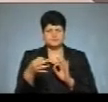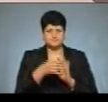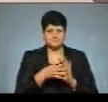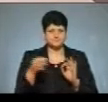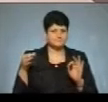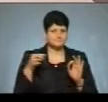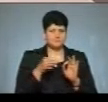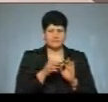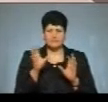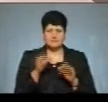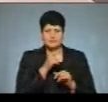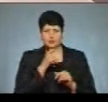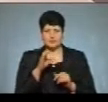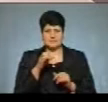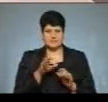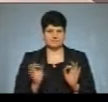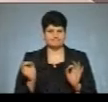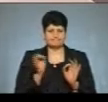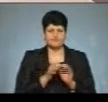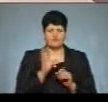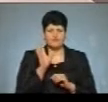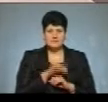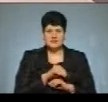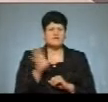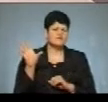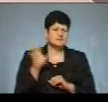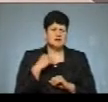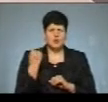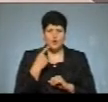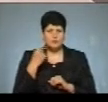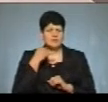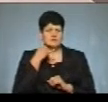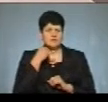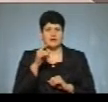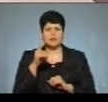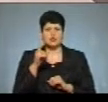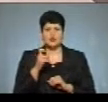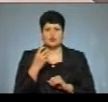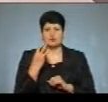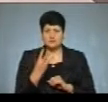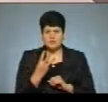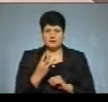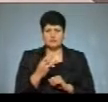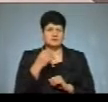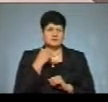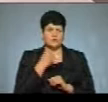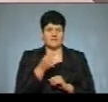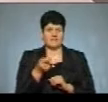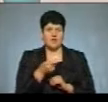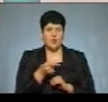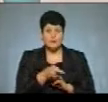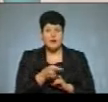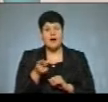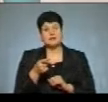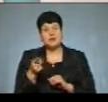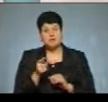всі райони. І зі всієї області дзвінки з лінії 103 надходять в Тернопіль. А Тернопіль,